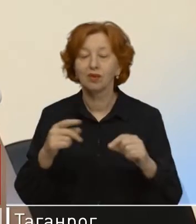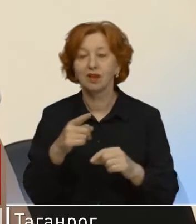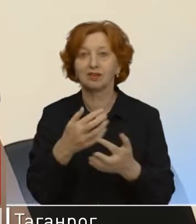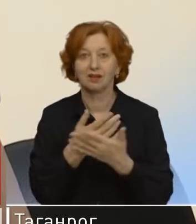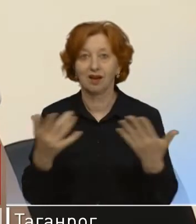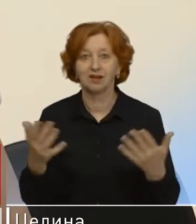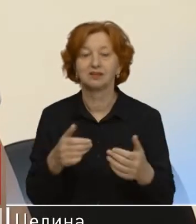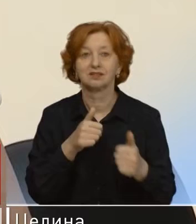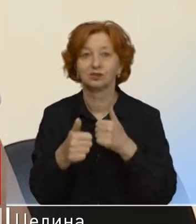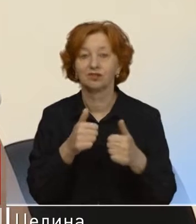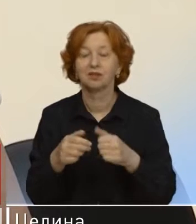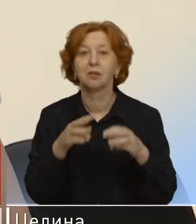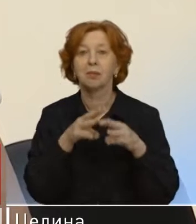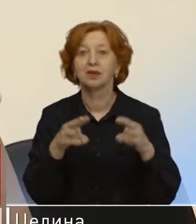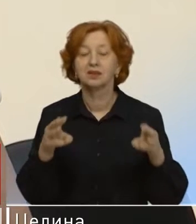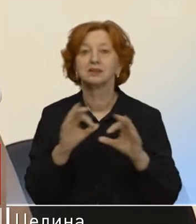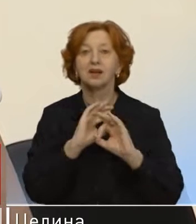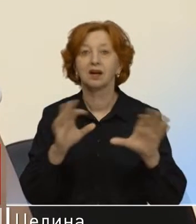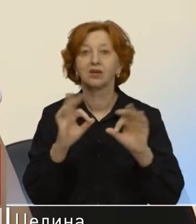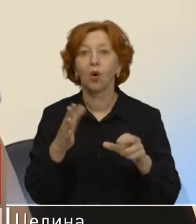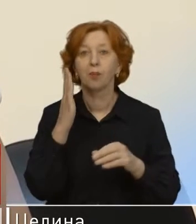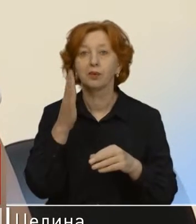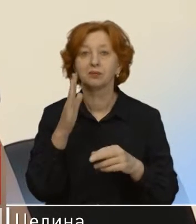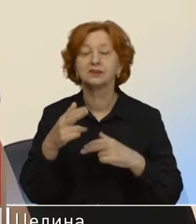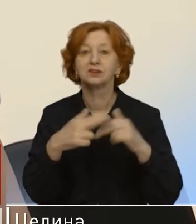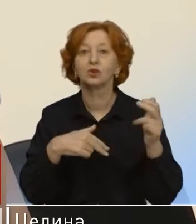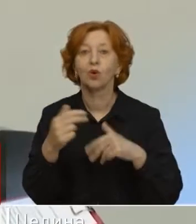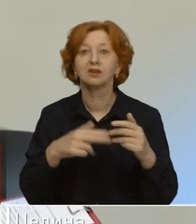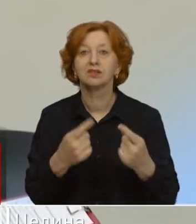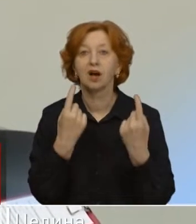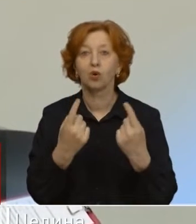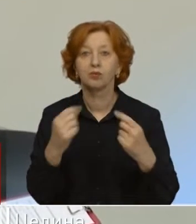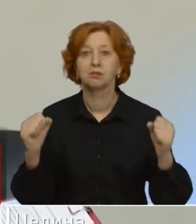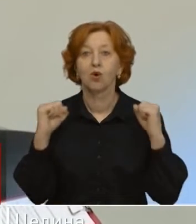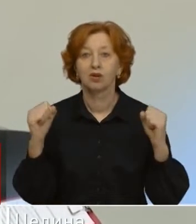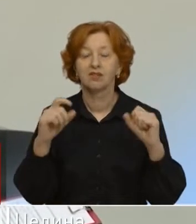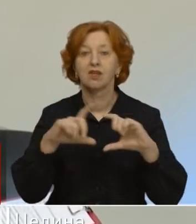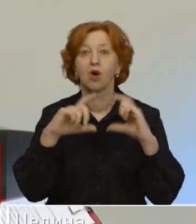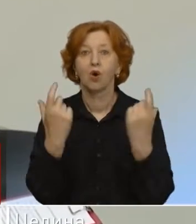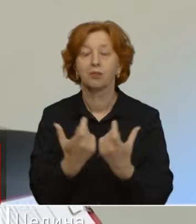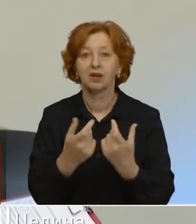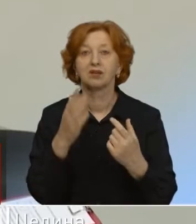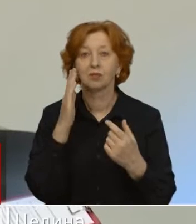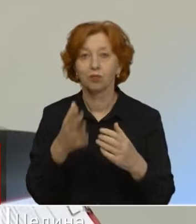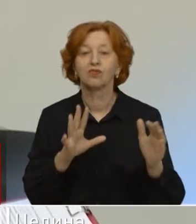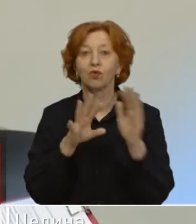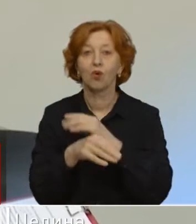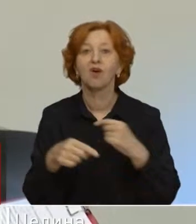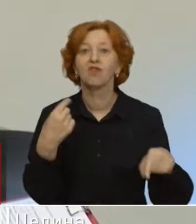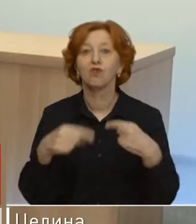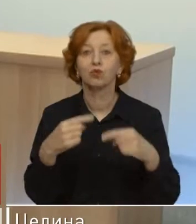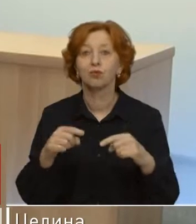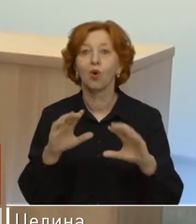Европы. Министр рассказал и о перспективах строительства крупных спортивных объектов. В их число войдет футбольный